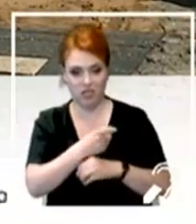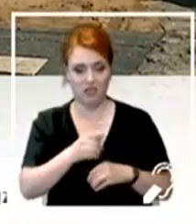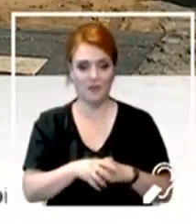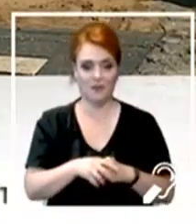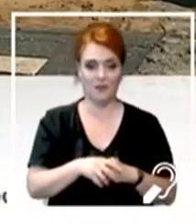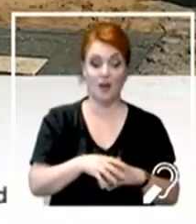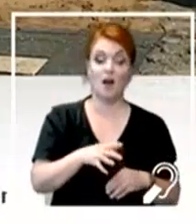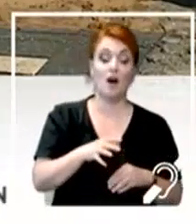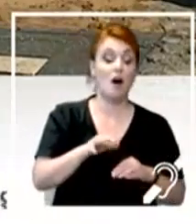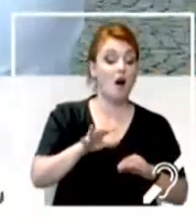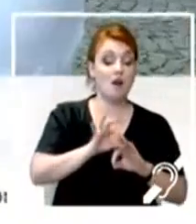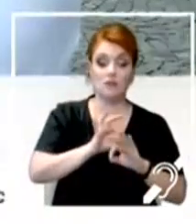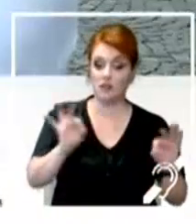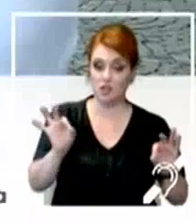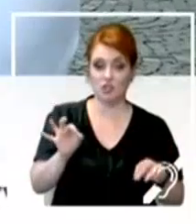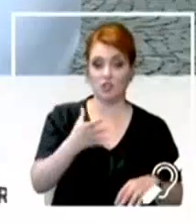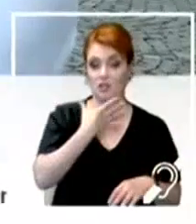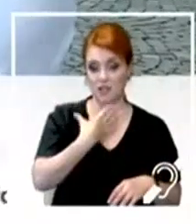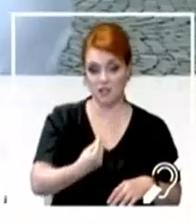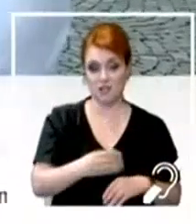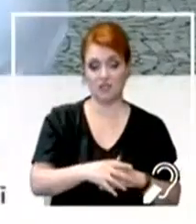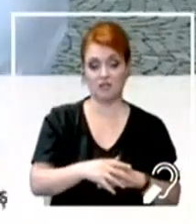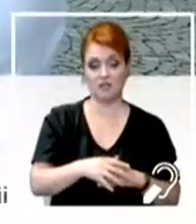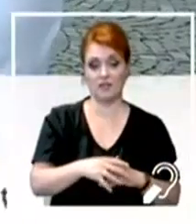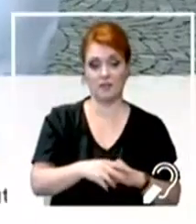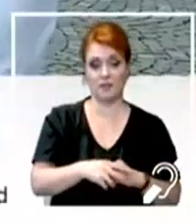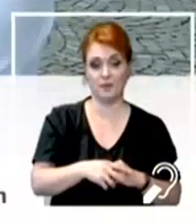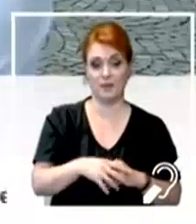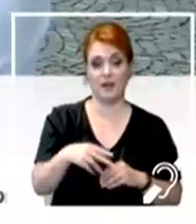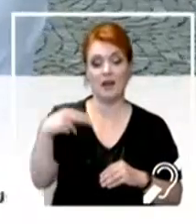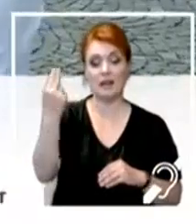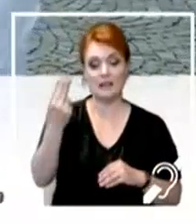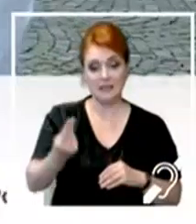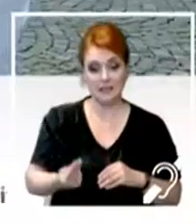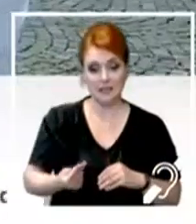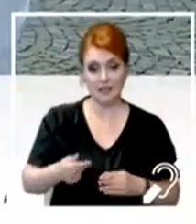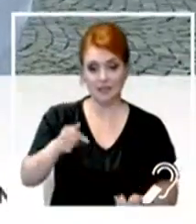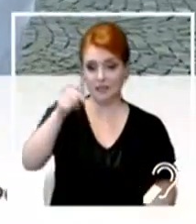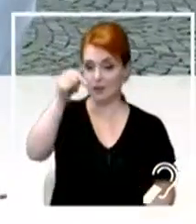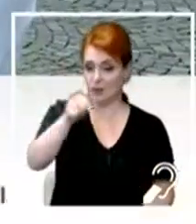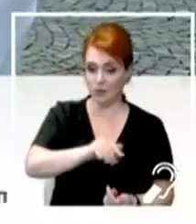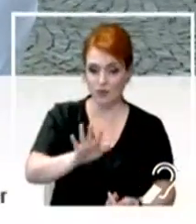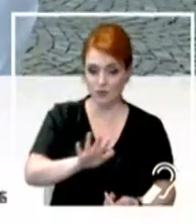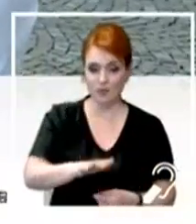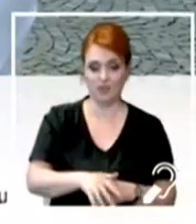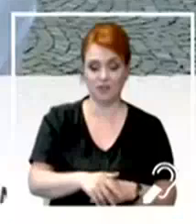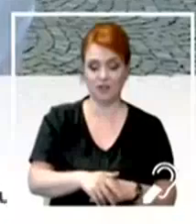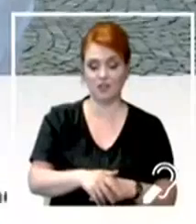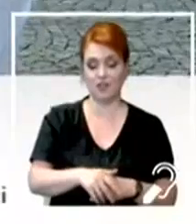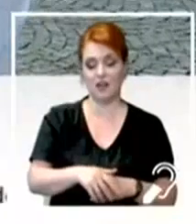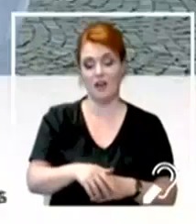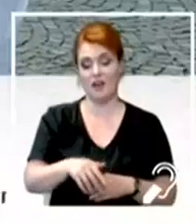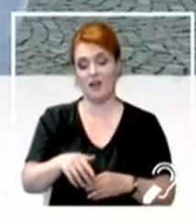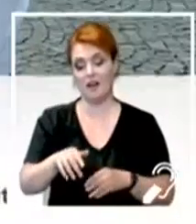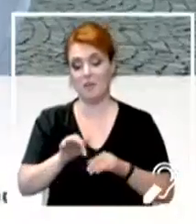dar după mine designul nu e bine gândit, nu prea se potrivesc simbolurile împreună aici, parcă nu au